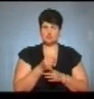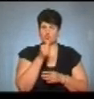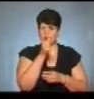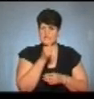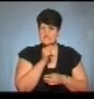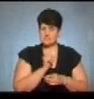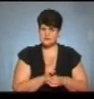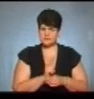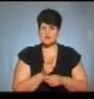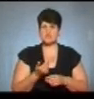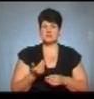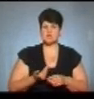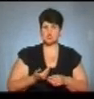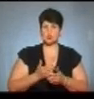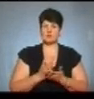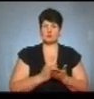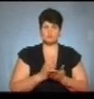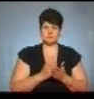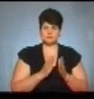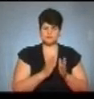місяць за житлово-комунальні послуги